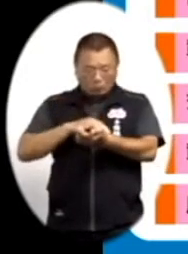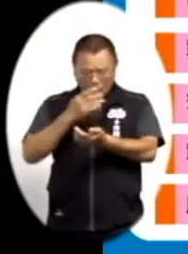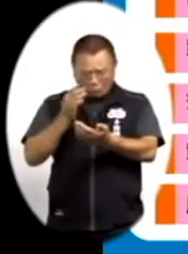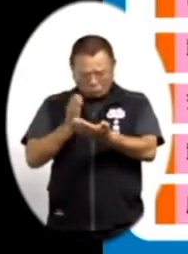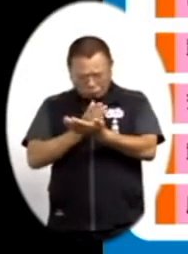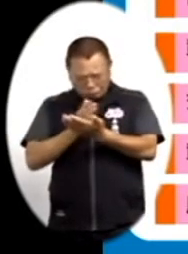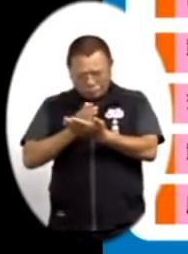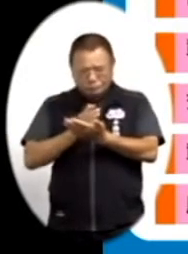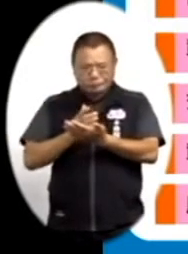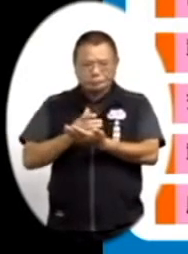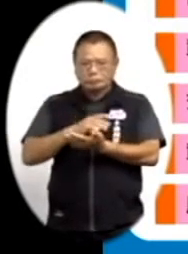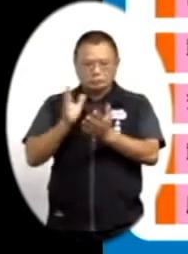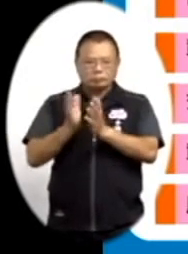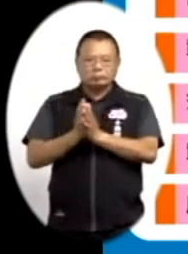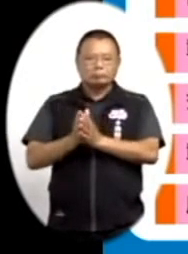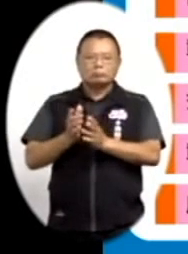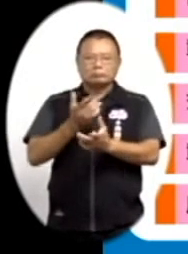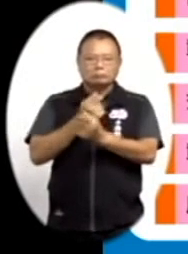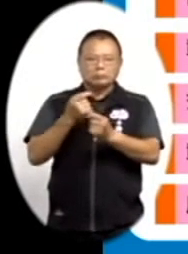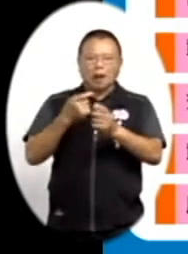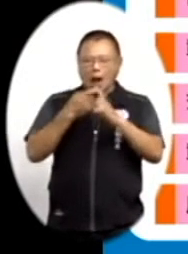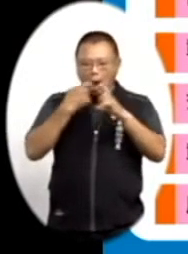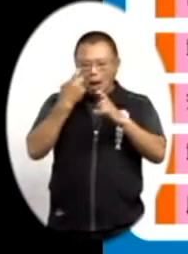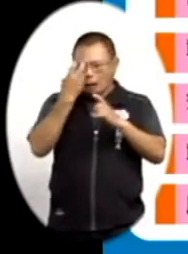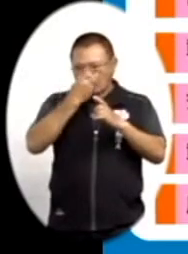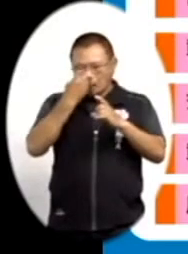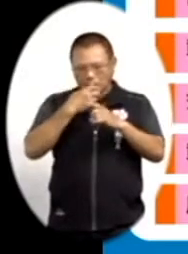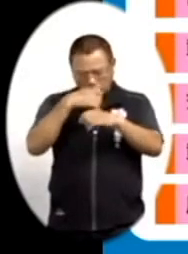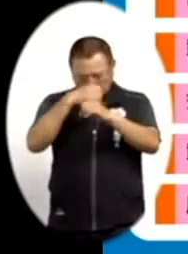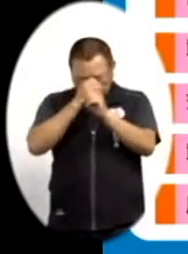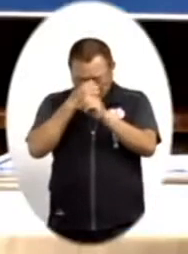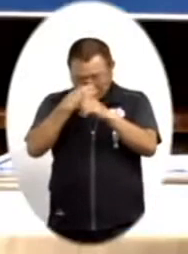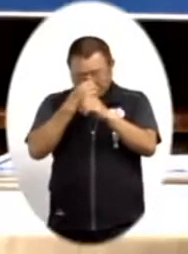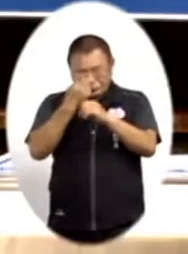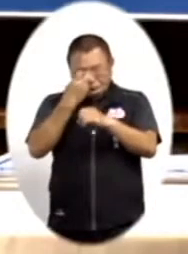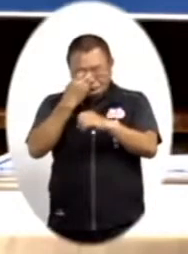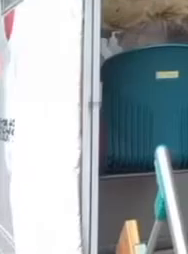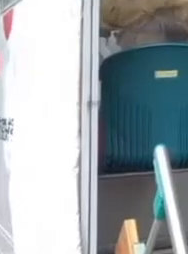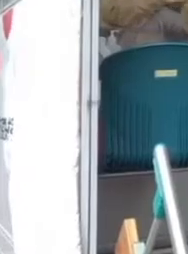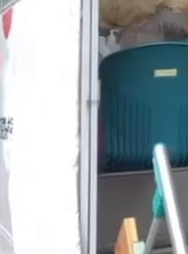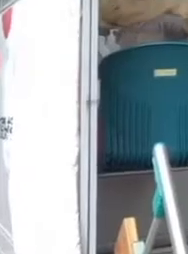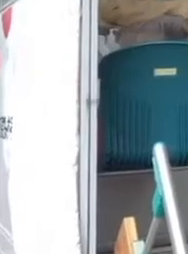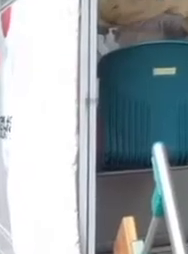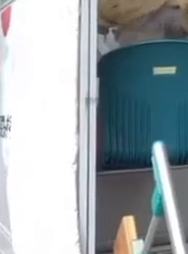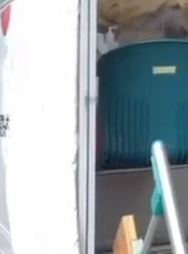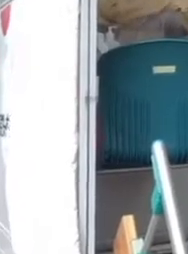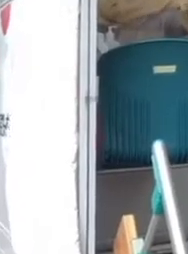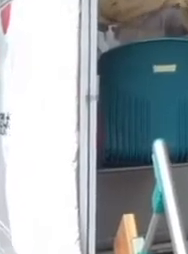余力进行所谓的 PCR 核酸的一个检测哦。